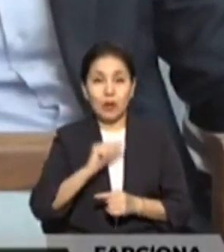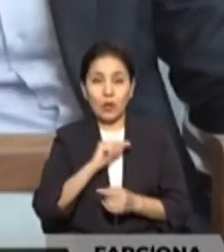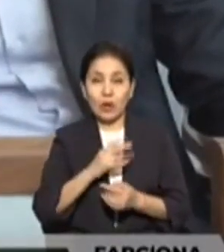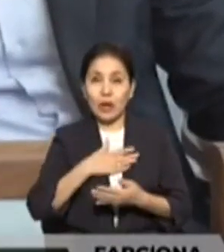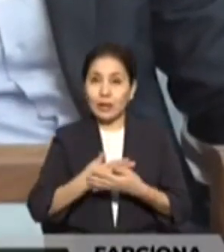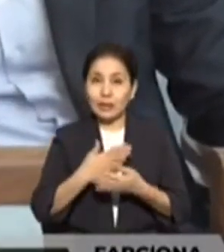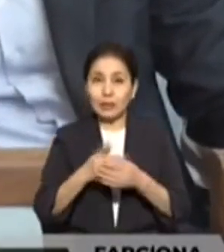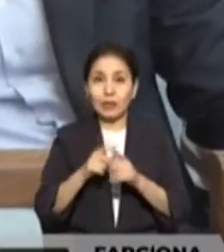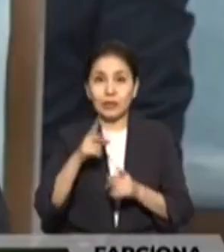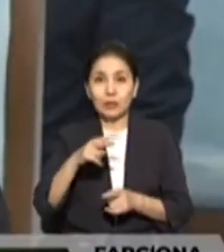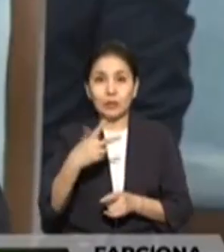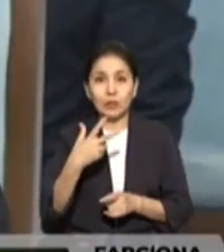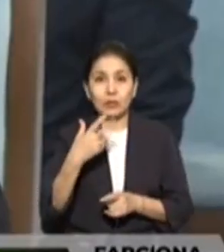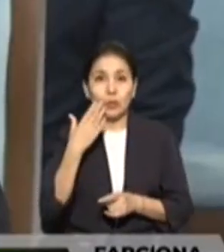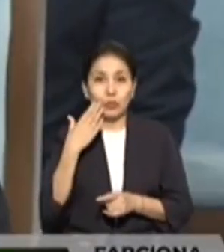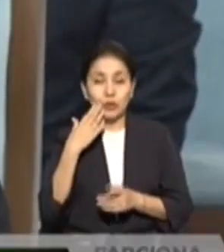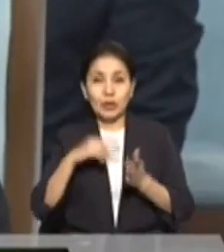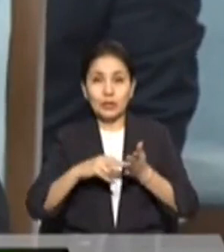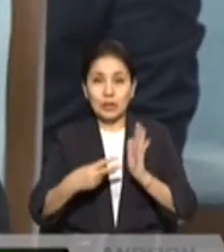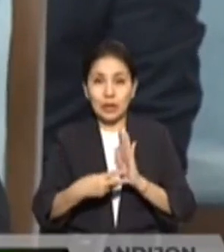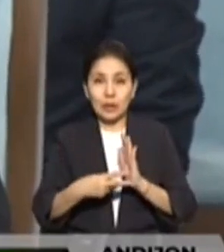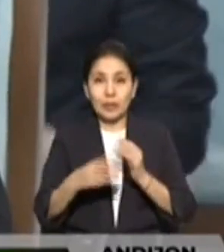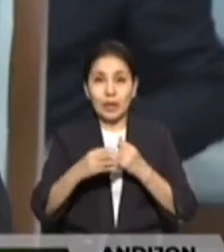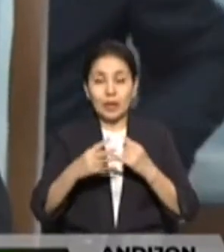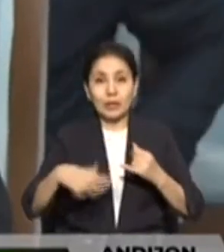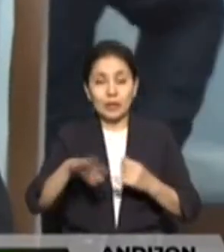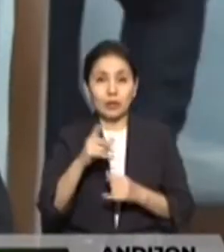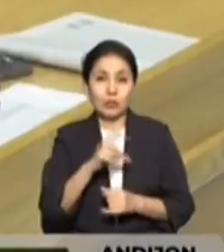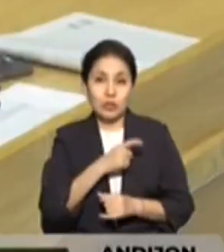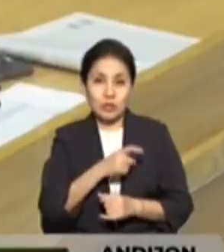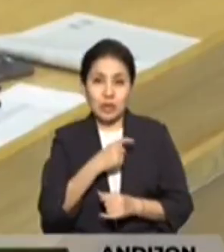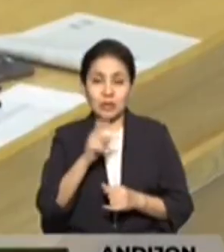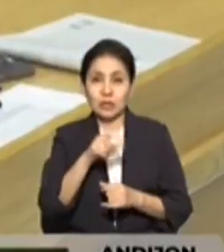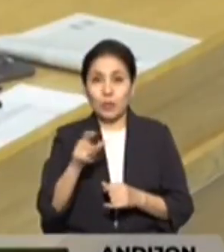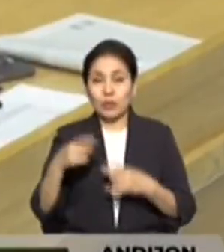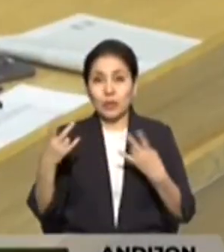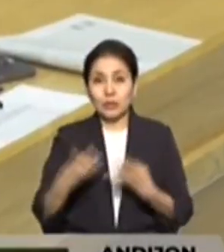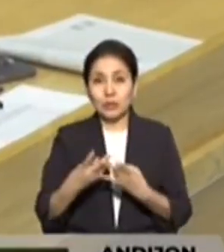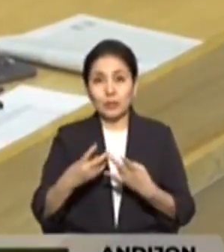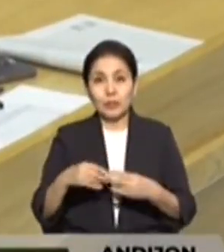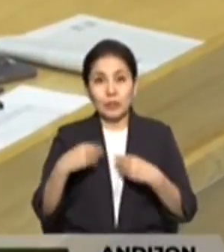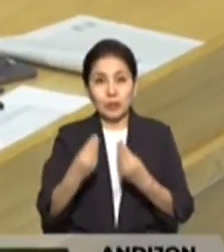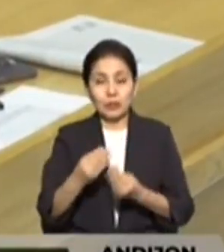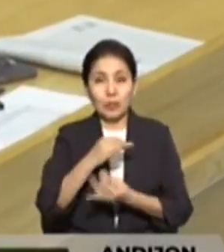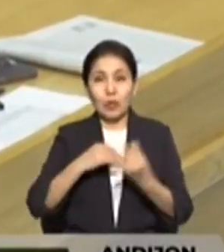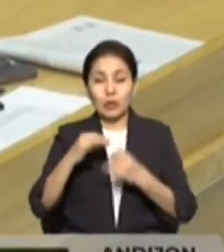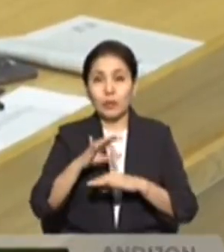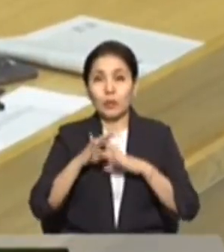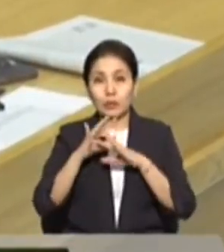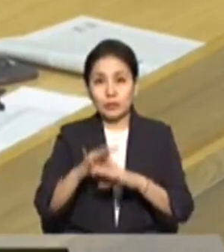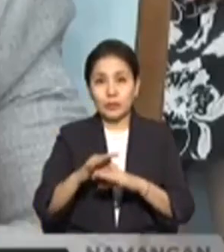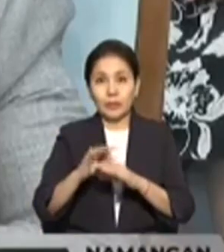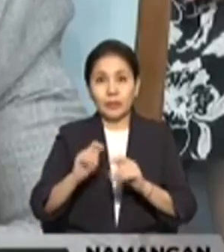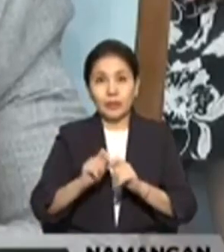va 2023 yilga mo'ljallangan rejalari, yer uchastkalarini jamoat ehtiyojlari uchun olib qo'yilishida ochiq muhokama o'tkazish